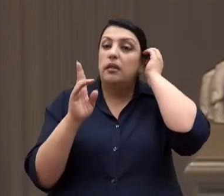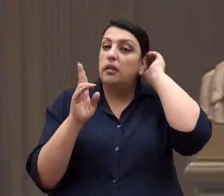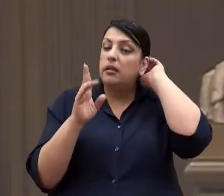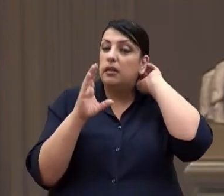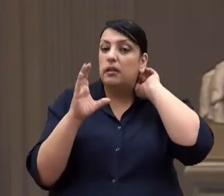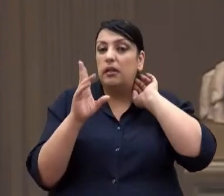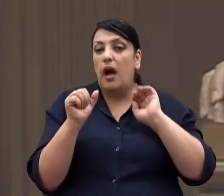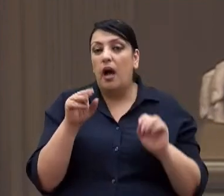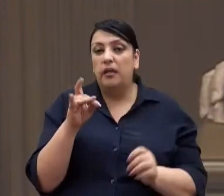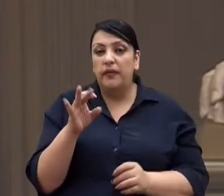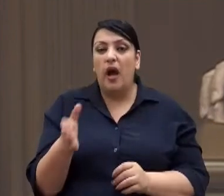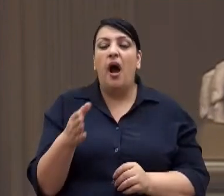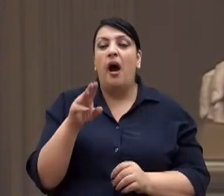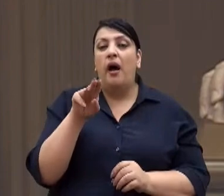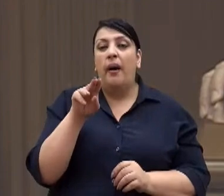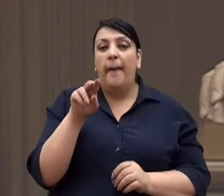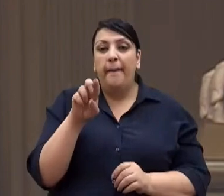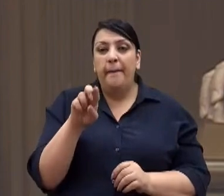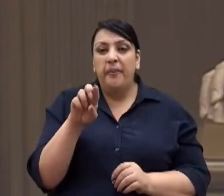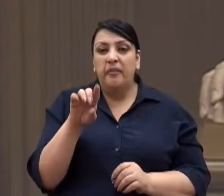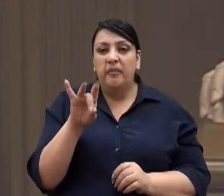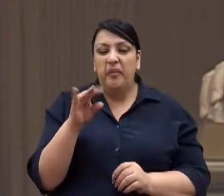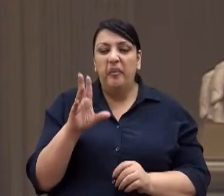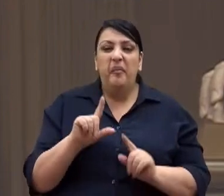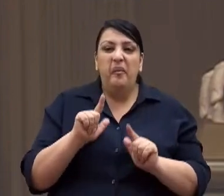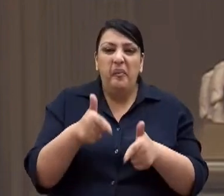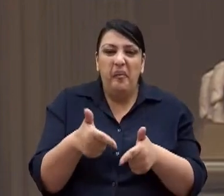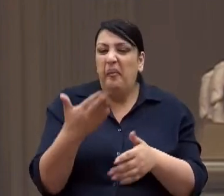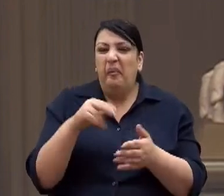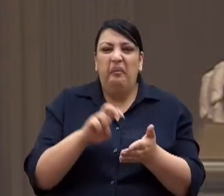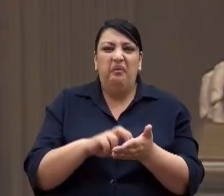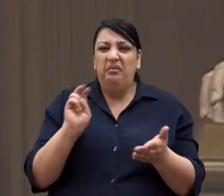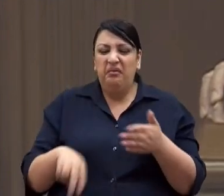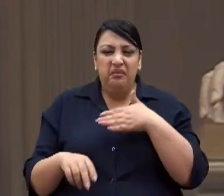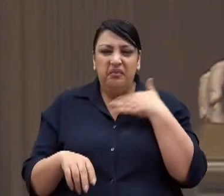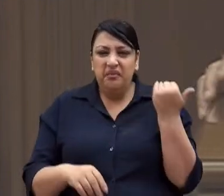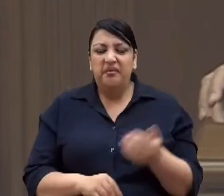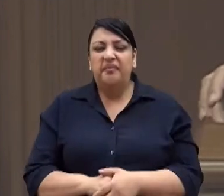պատճառներով, Բրիտանիան մտավ, հետո դուրս եկավ Բրեքսիթի